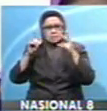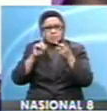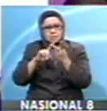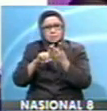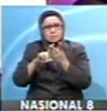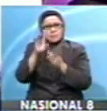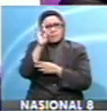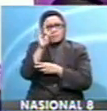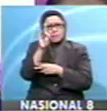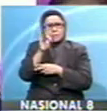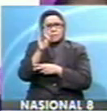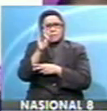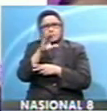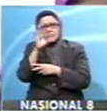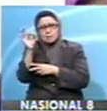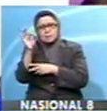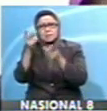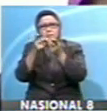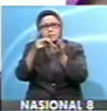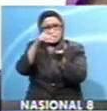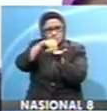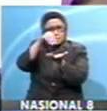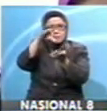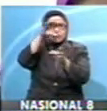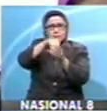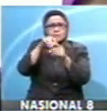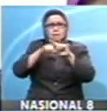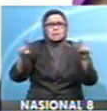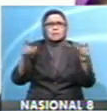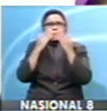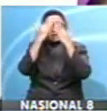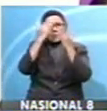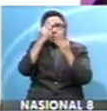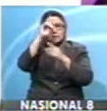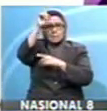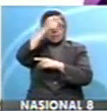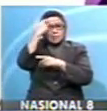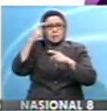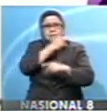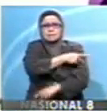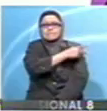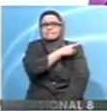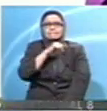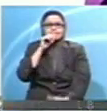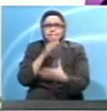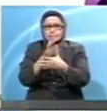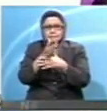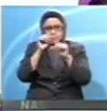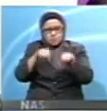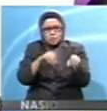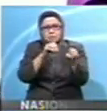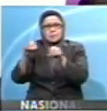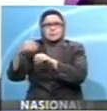9 kawasan yang terlibat tapi alhamdulillah klinik kita tak tak terjejasah tak mak klinik boleh operasi macam